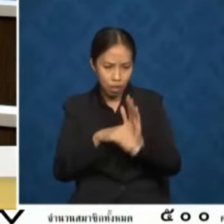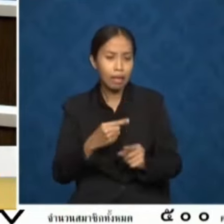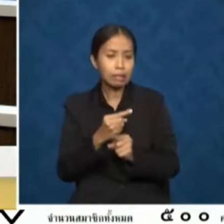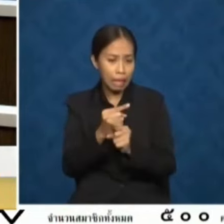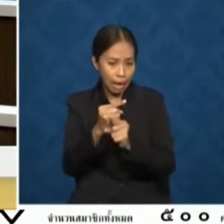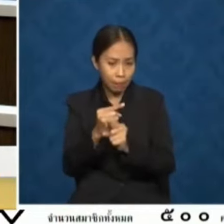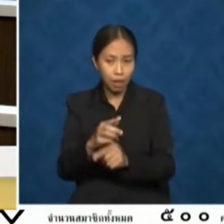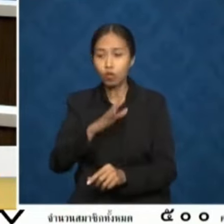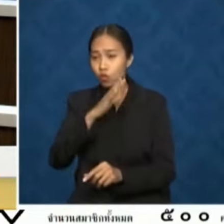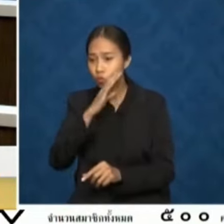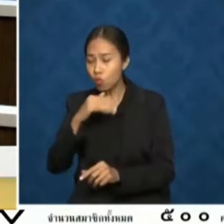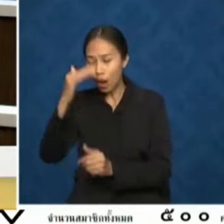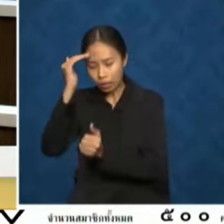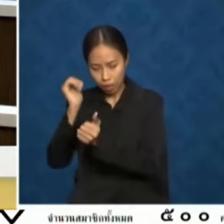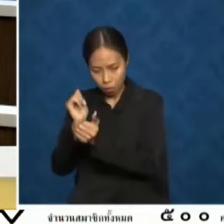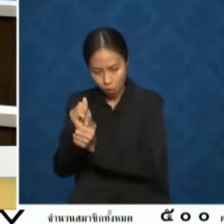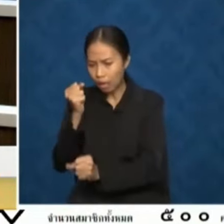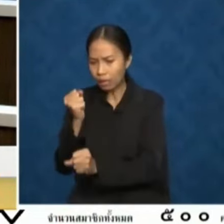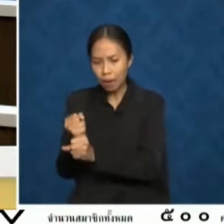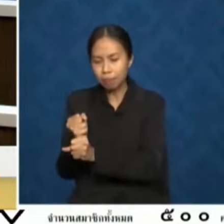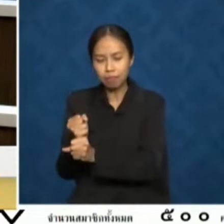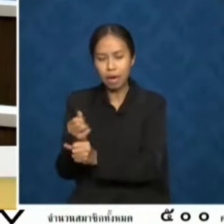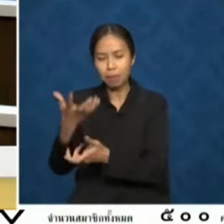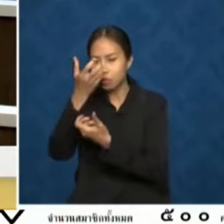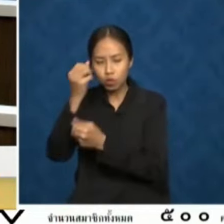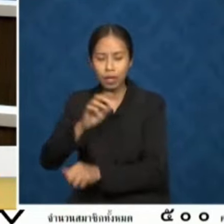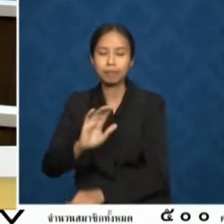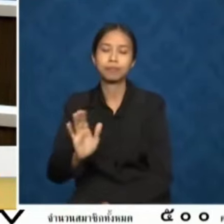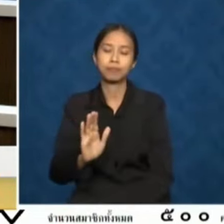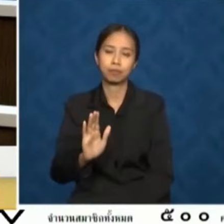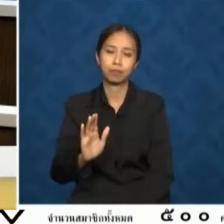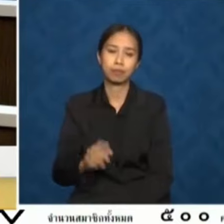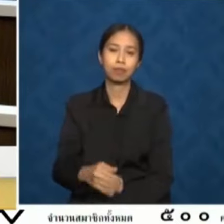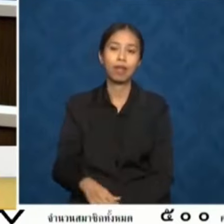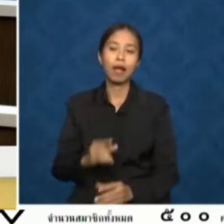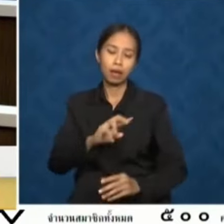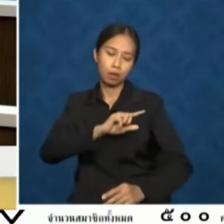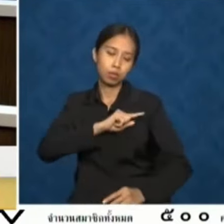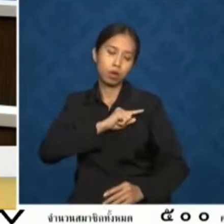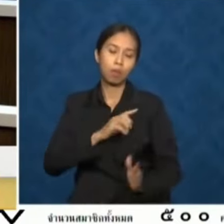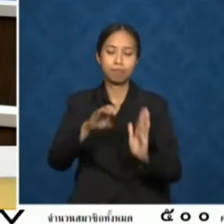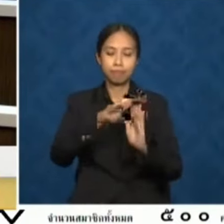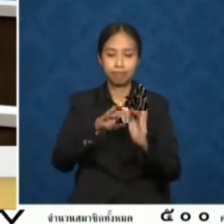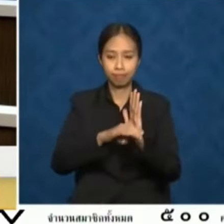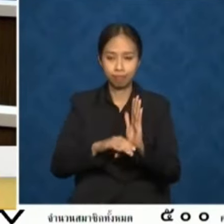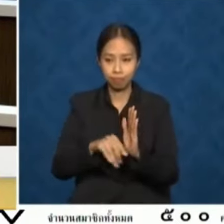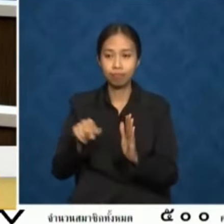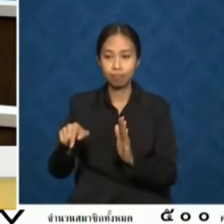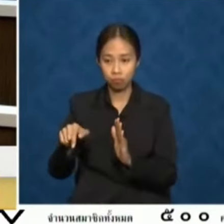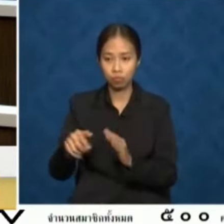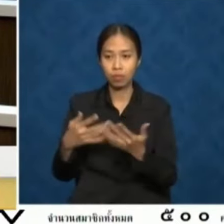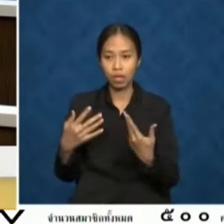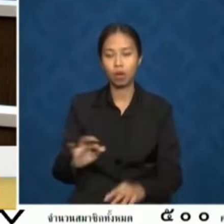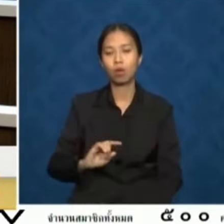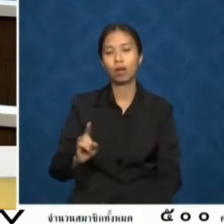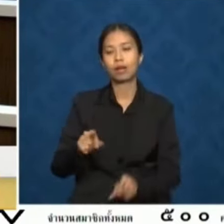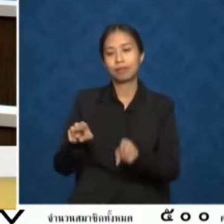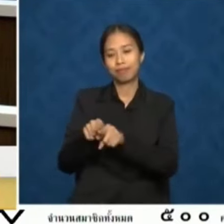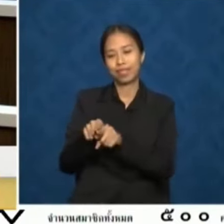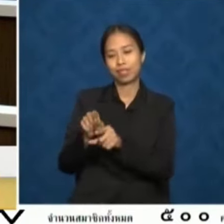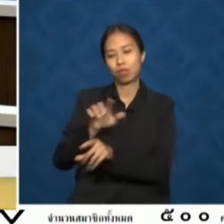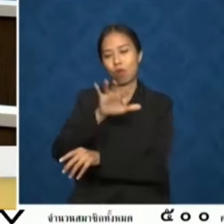เรื่องแบบนี้เป็นเรื่องที่ต้องทำก็ต้องทำโดยเร่งด่วนสาเหตุอย่างหนึ่งคือการใช้เด็กไปในทางที่ไม่เกิดประโยชน์ต่อสังคมและ